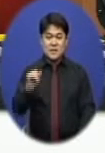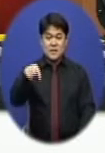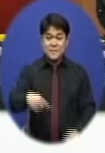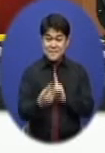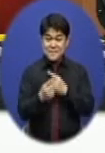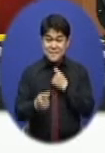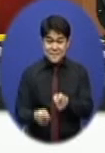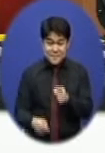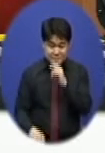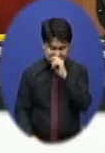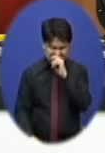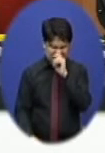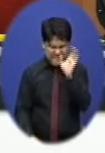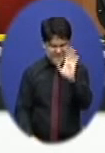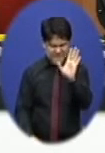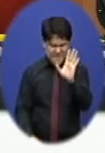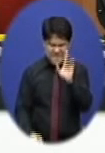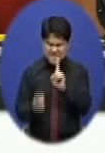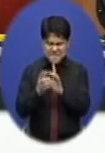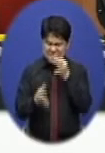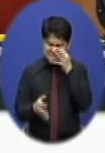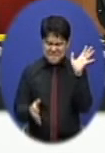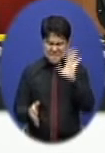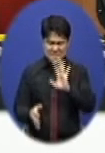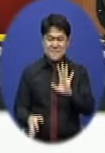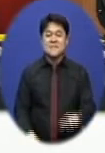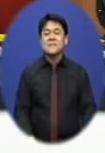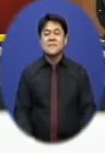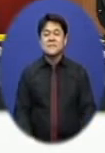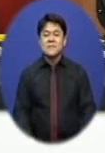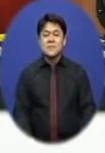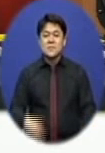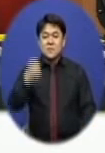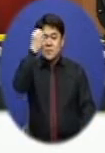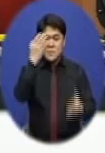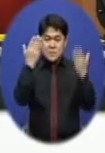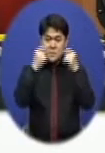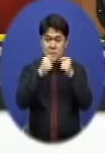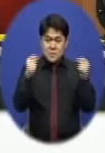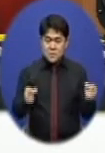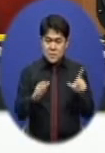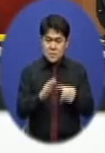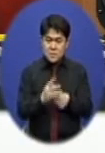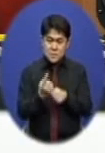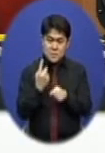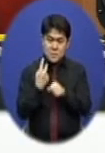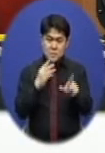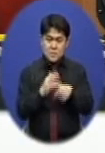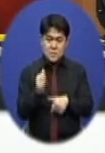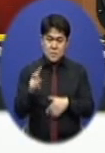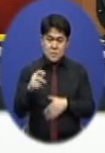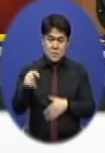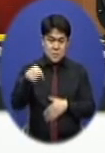적이 있으시겠네요? 아니요, 본 적은 없습니다. 없으세요? 그 고등학교 동창회일 때 작년 재작년에도 제가 그 공연할 때